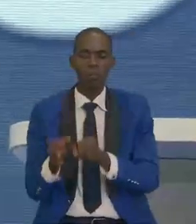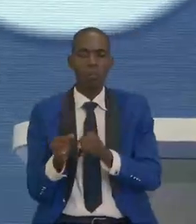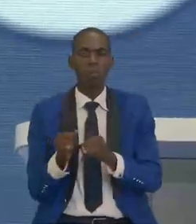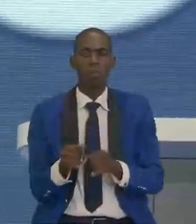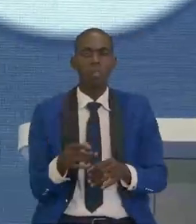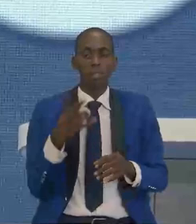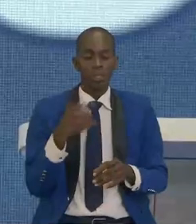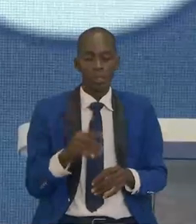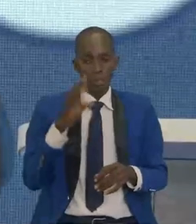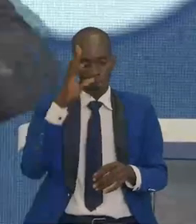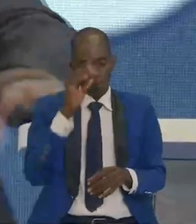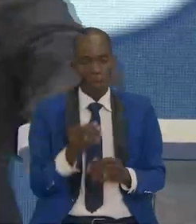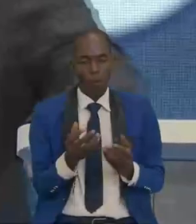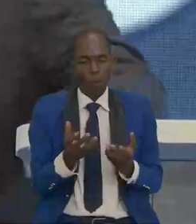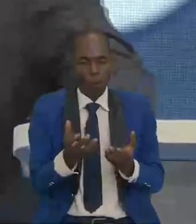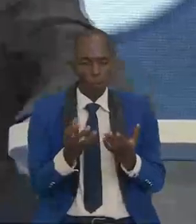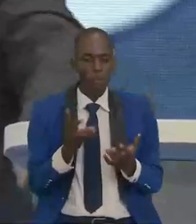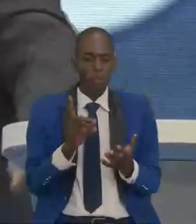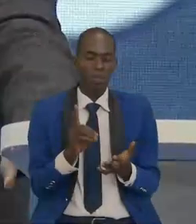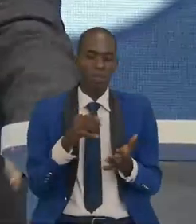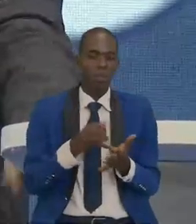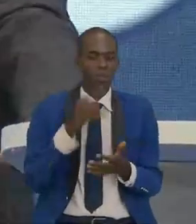lui en tant qu'une personne,